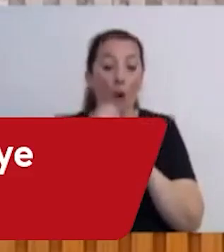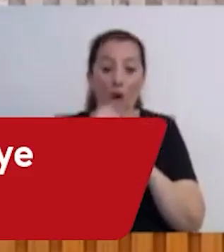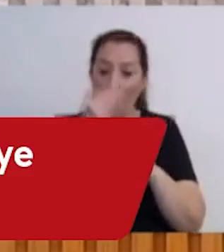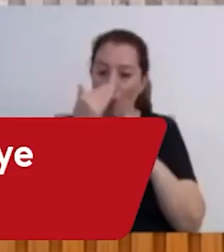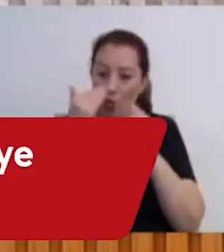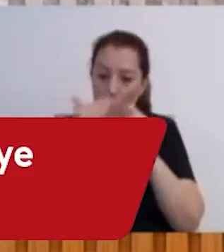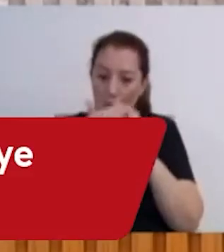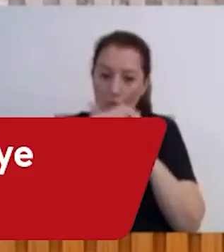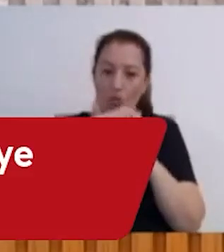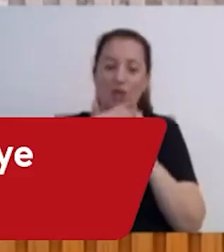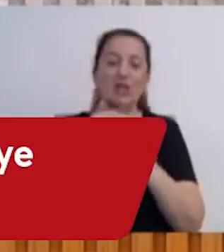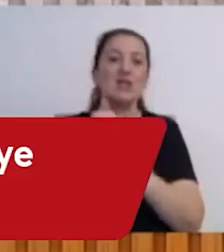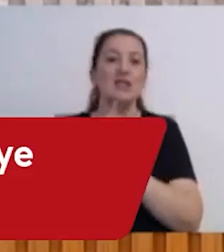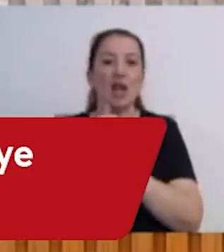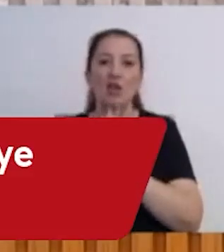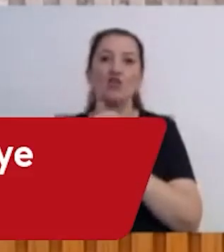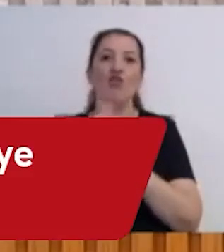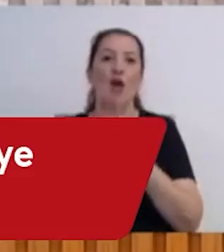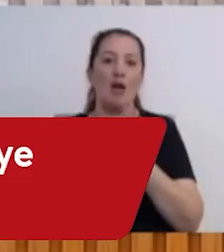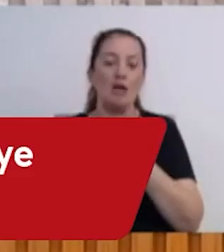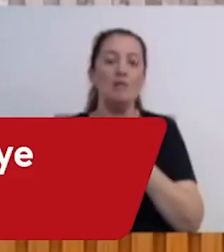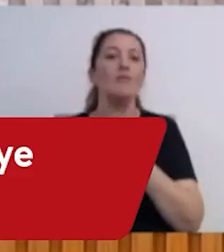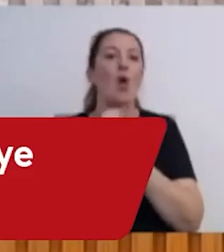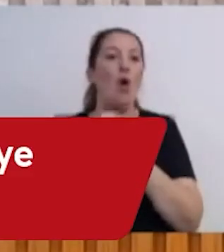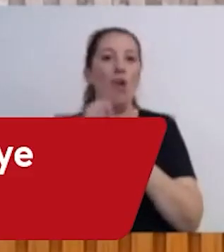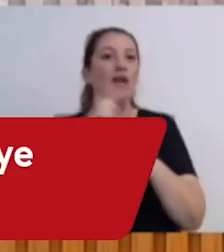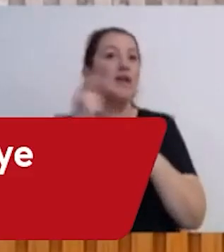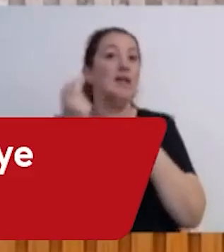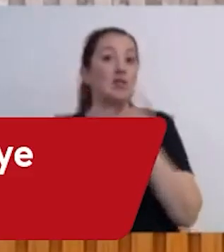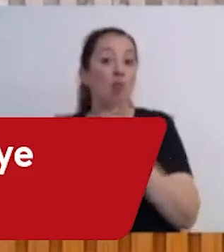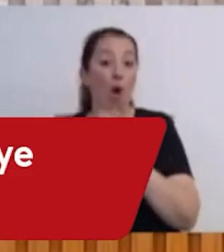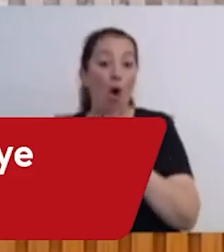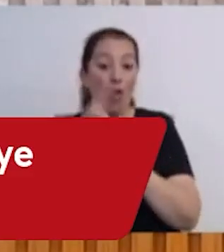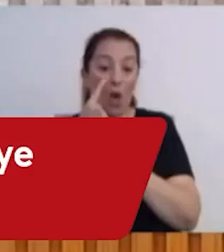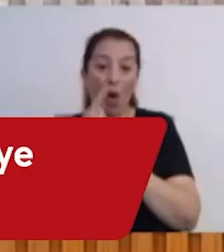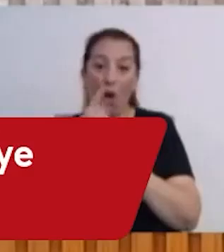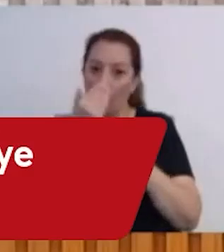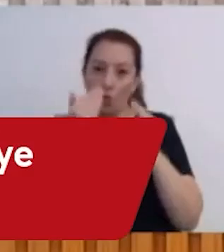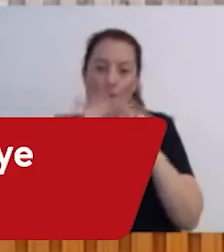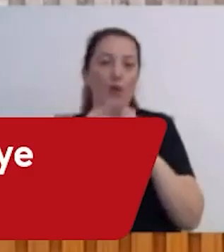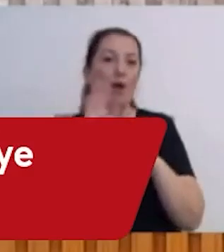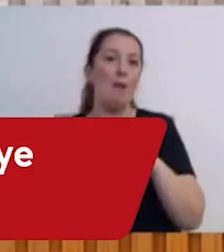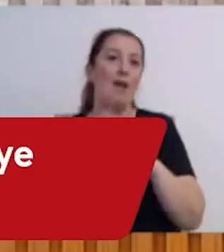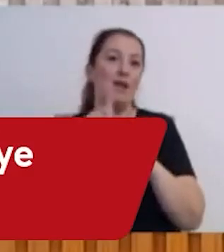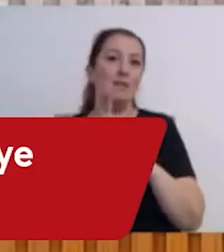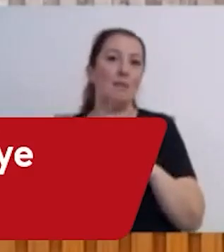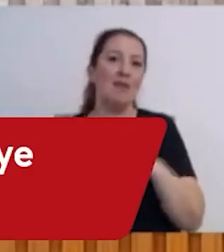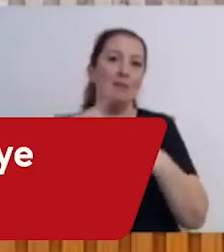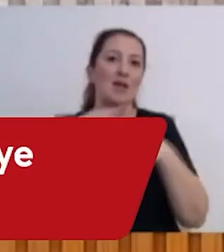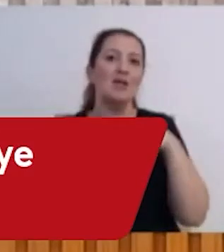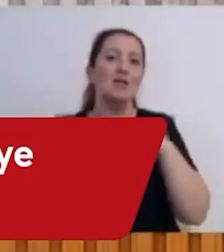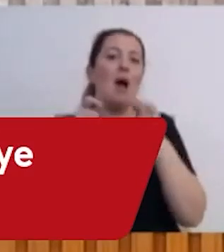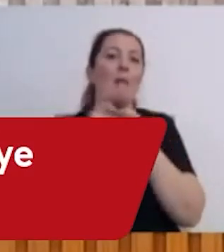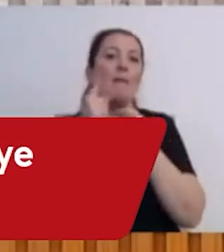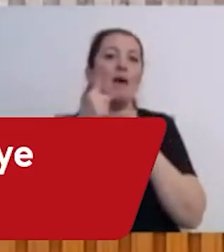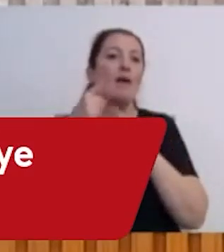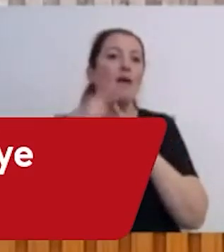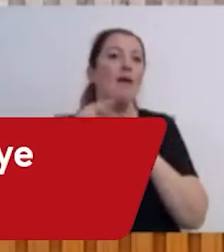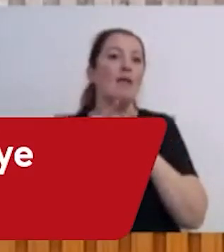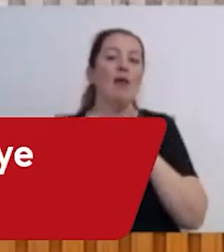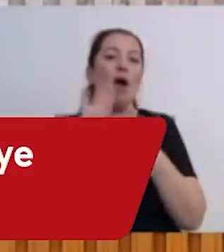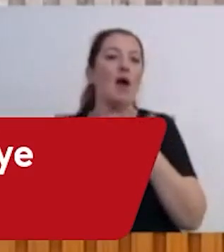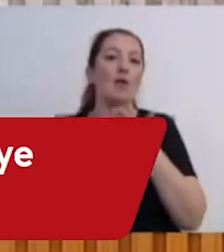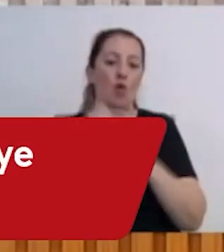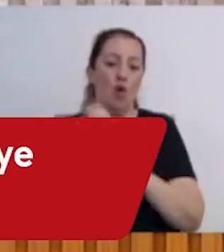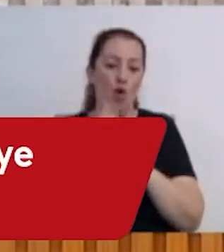sanatçı arkadaşlarımızı ve oradaki faaliyetlerimizi ona göre yapmalıyız. Benim zabıta arkadaşımızın